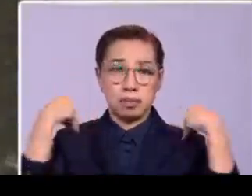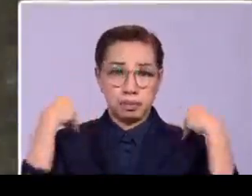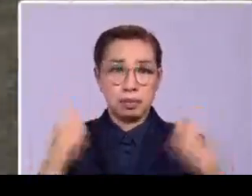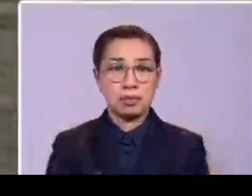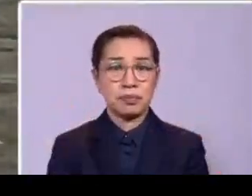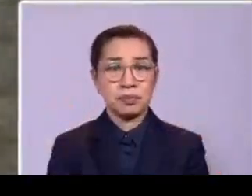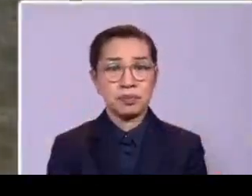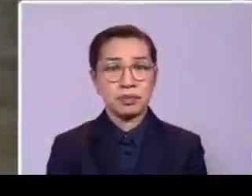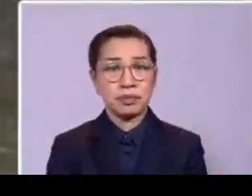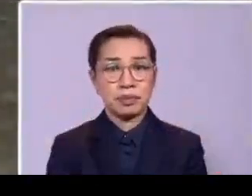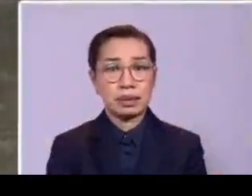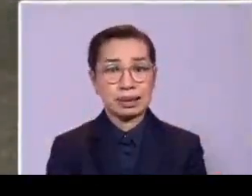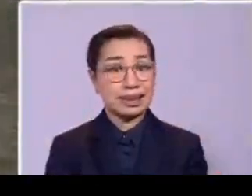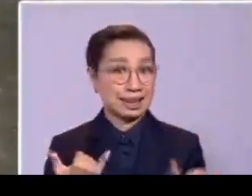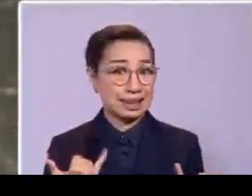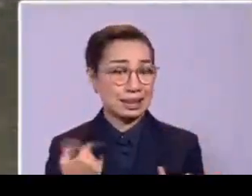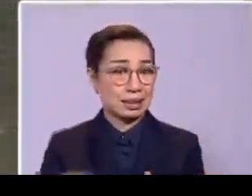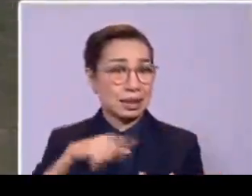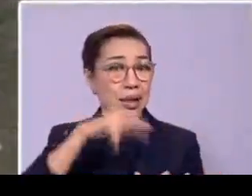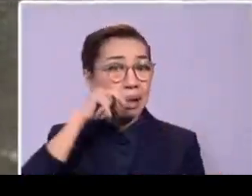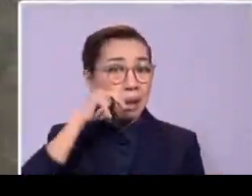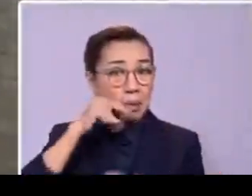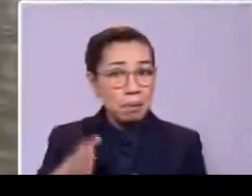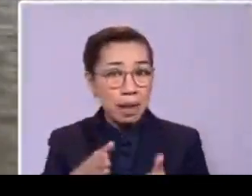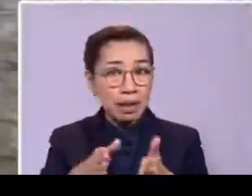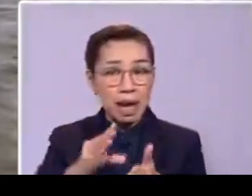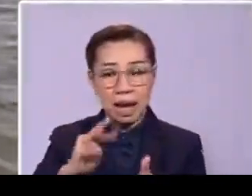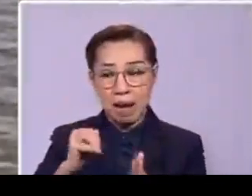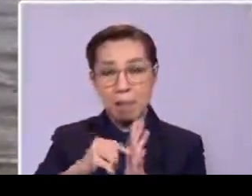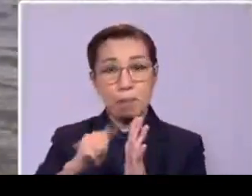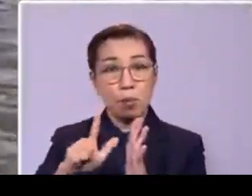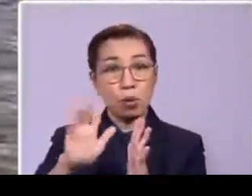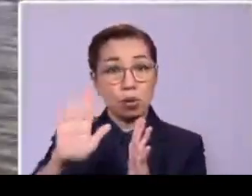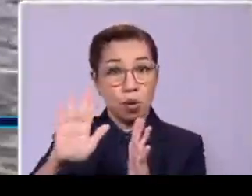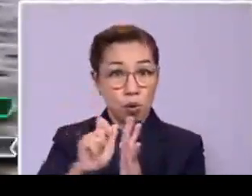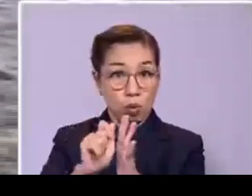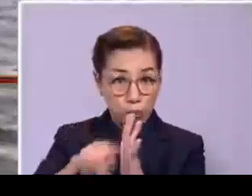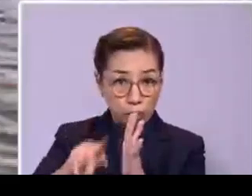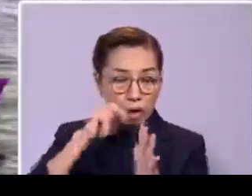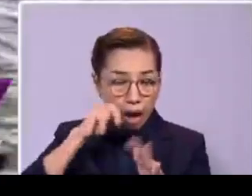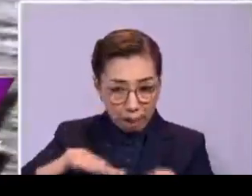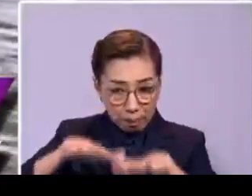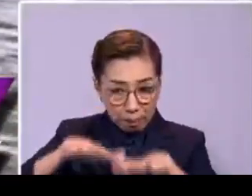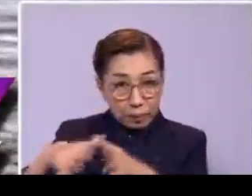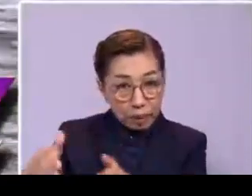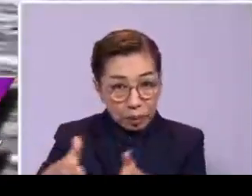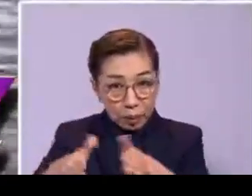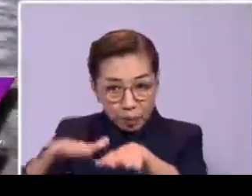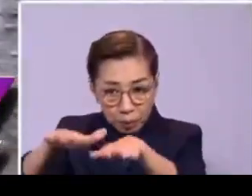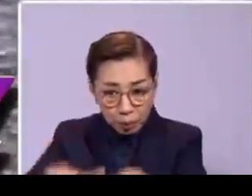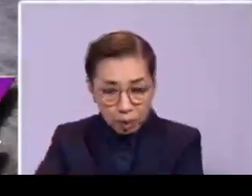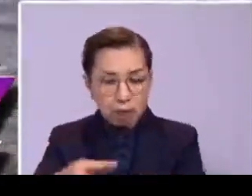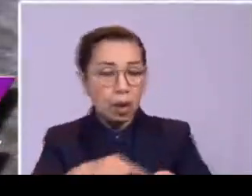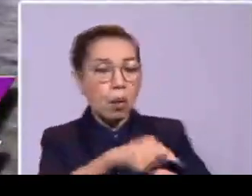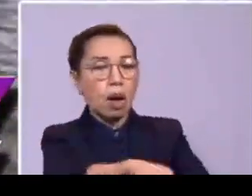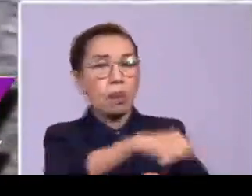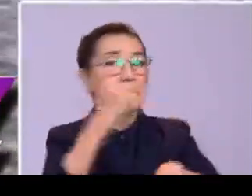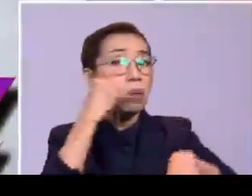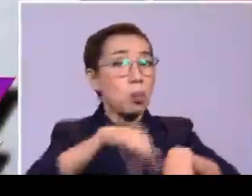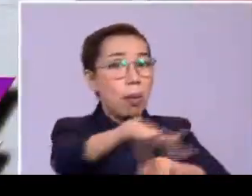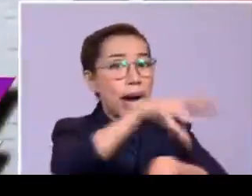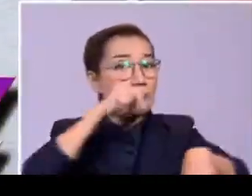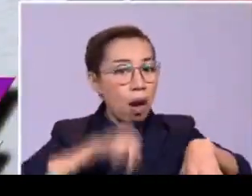ล่าสุดนะคะคุณผู้ชมแม้ว่าระดับน้ำมูลจะลดลงค่ะแต่ว่ายังมีบางพื้นที่ที่ติดเกาะโดนน้ำล้อมร